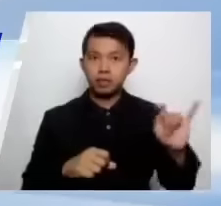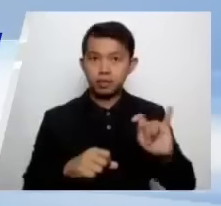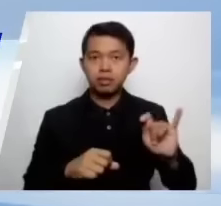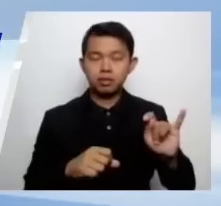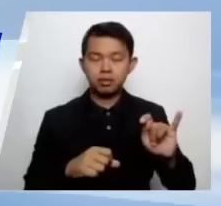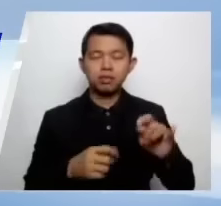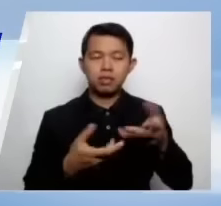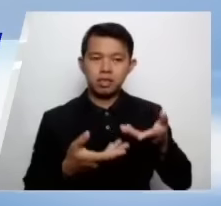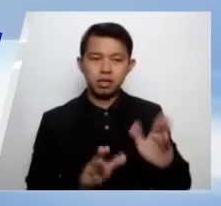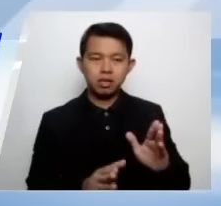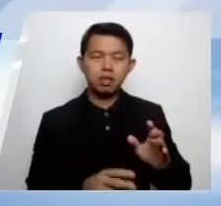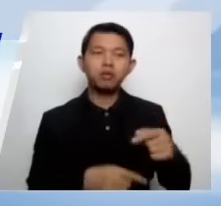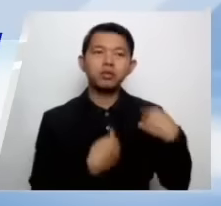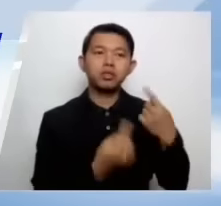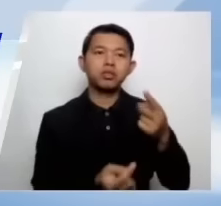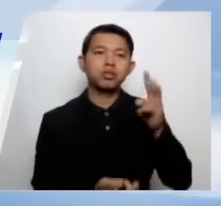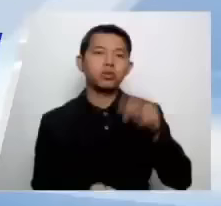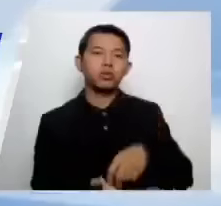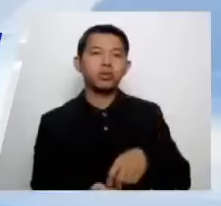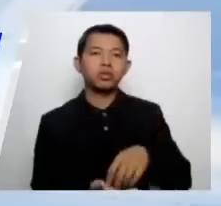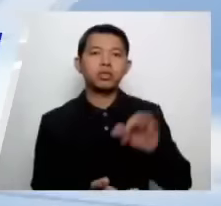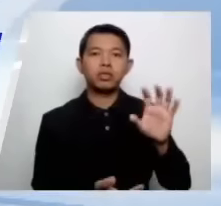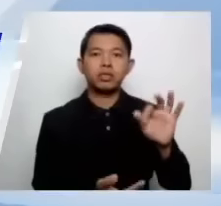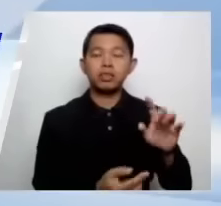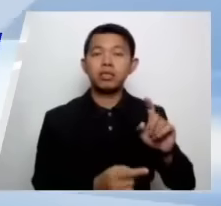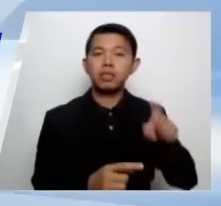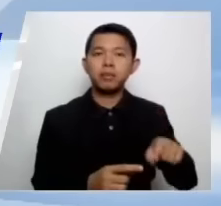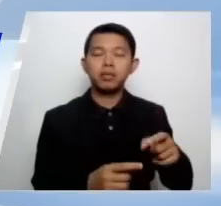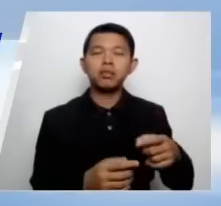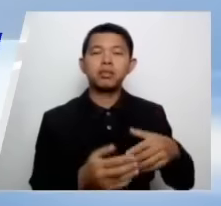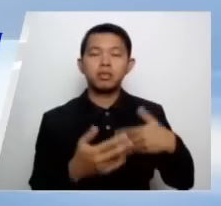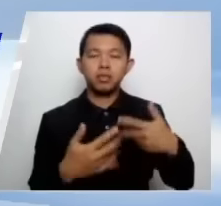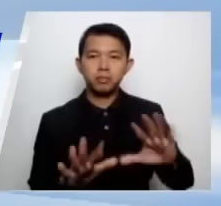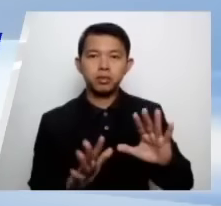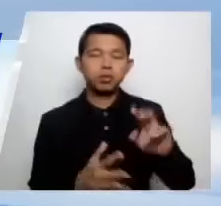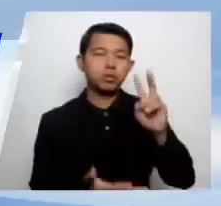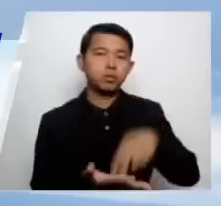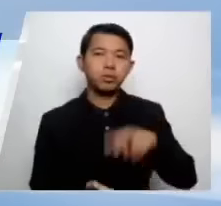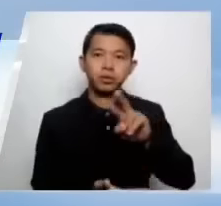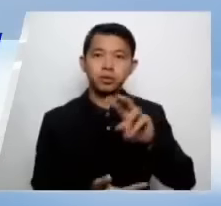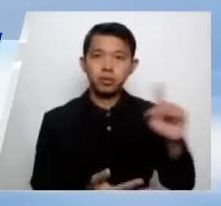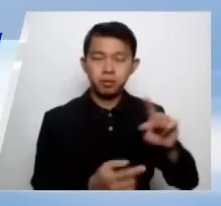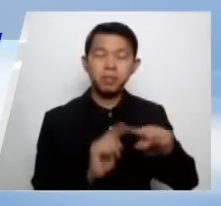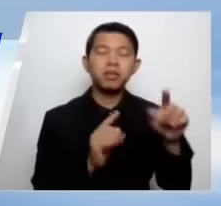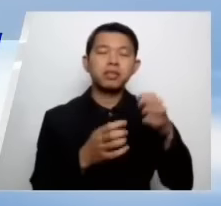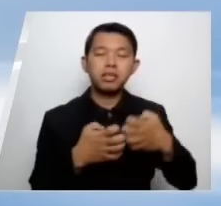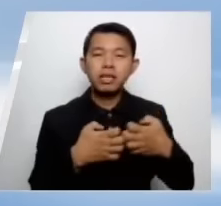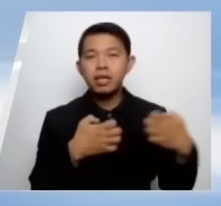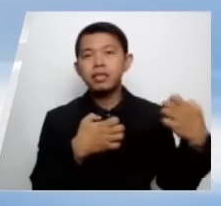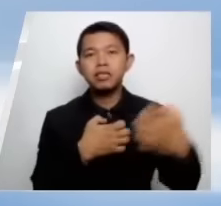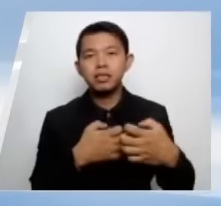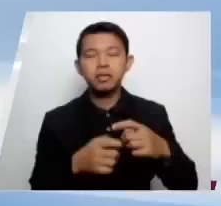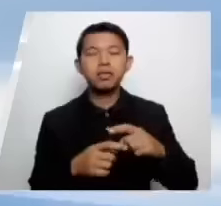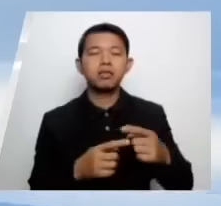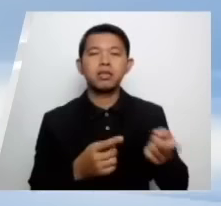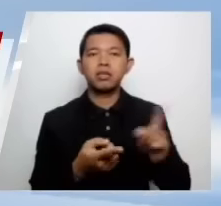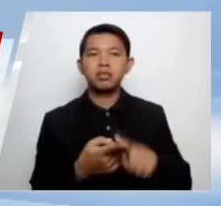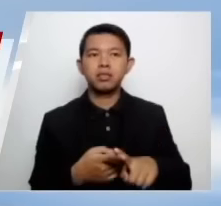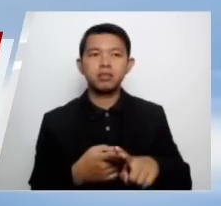ay tapos na noong 2021 pero in-extend at walang itinakda kung hanggang kailan. Nakabinbin ngayon sa Kongreso ang